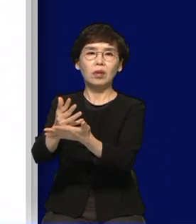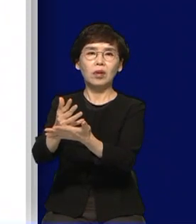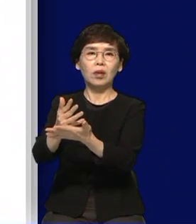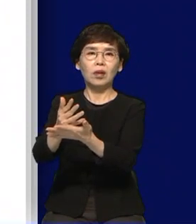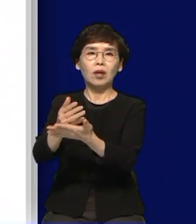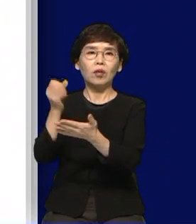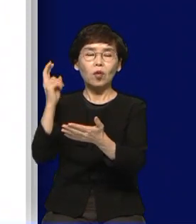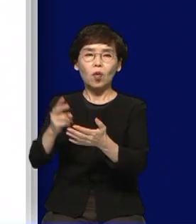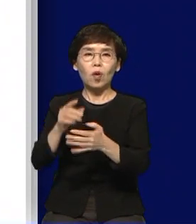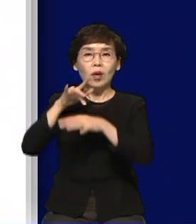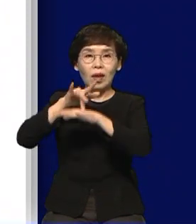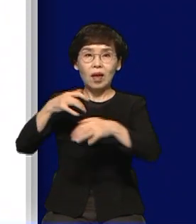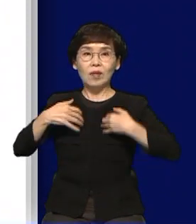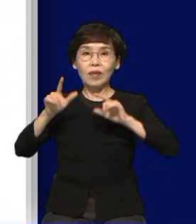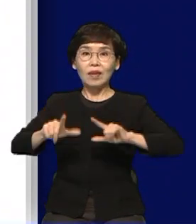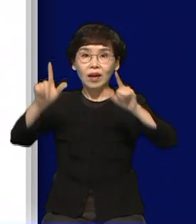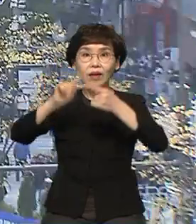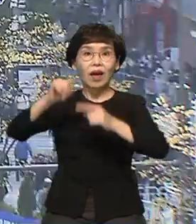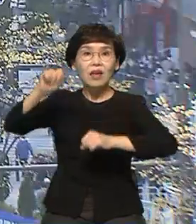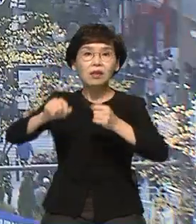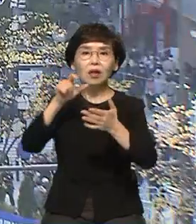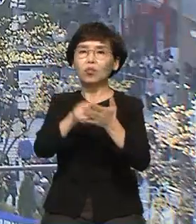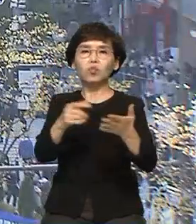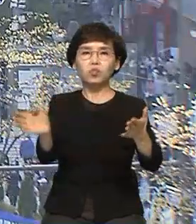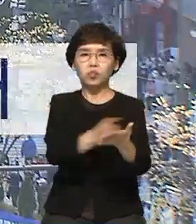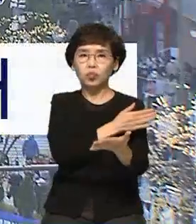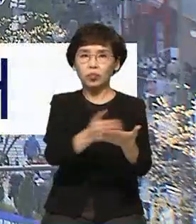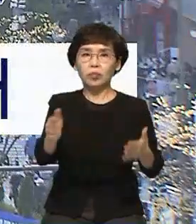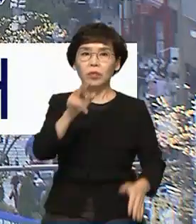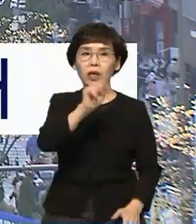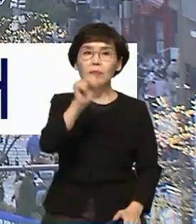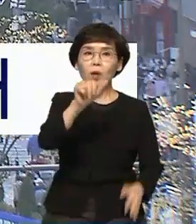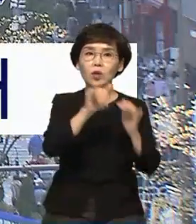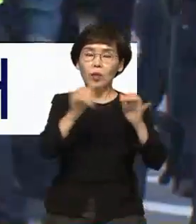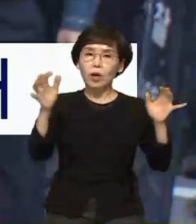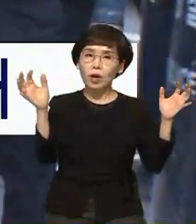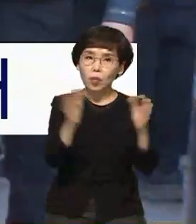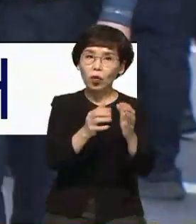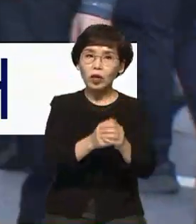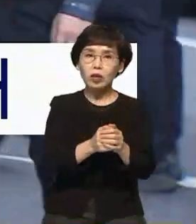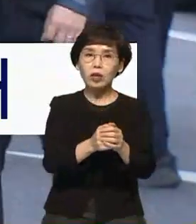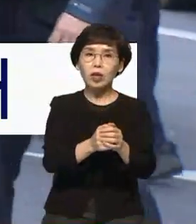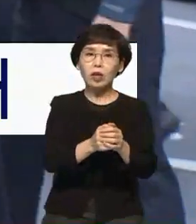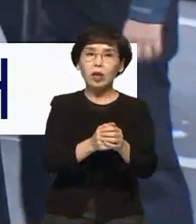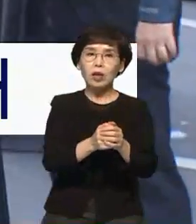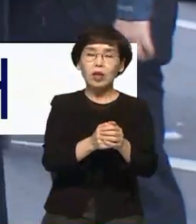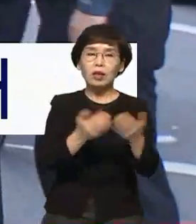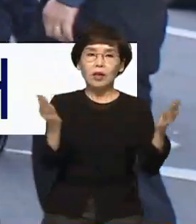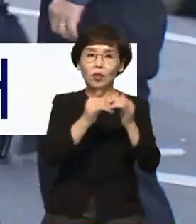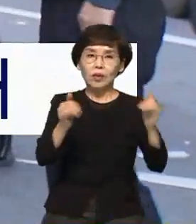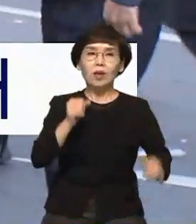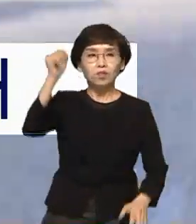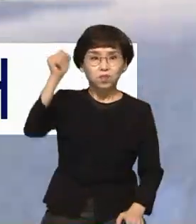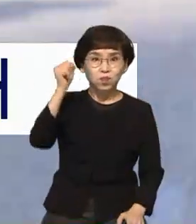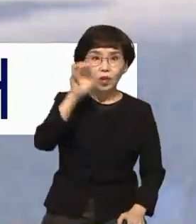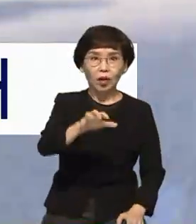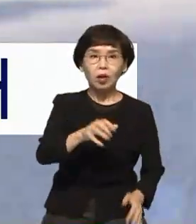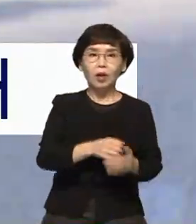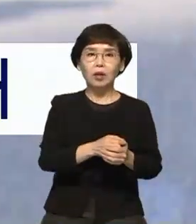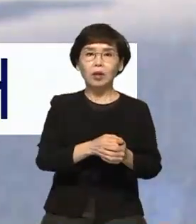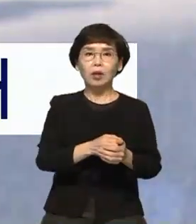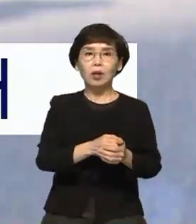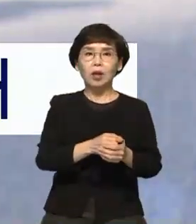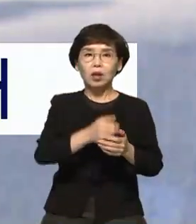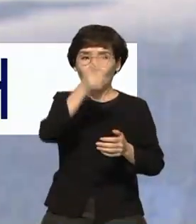헬로윈 행사라는 단어는 적혀 있지 않습니다. 2만 5천여 명이 모이는 양대노총의 집회에는 기동대가 대거 배치됐지만